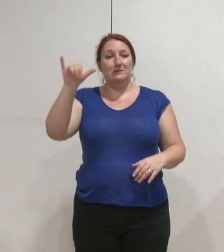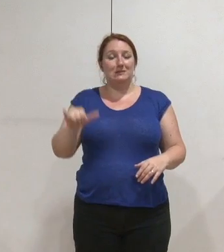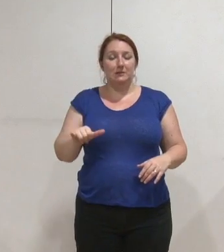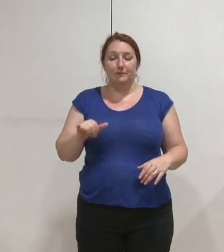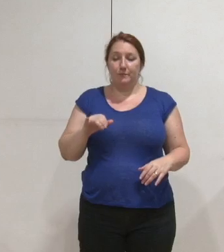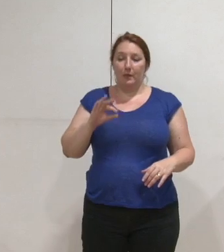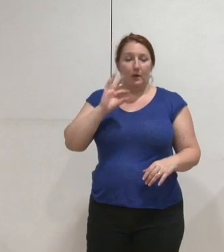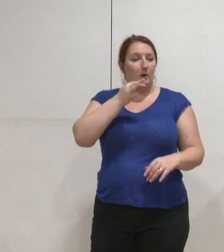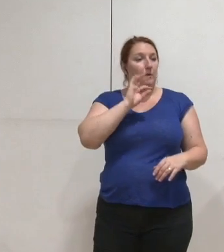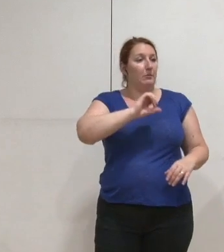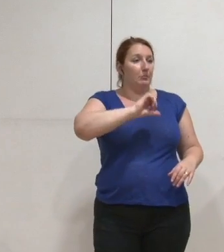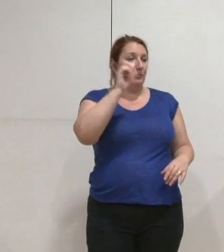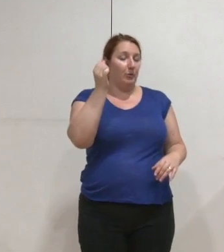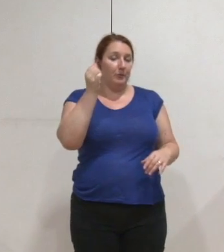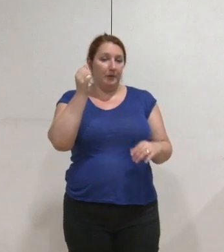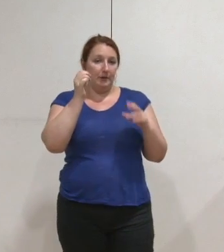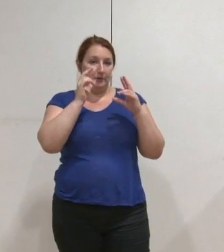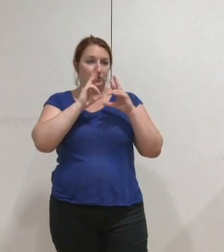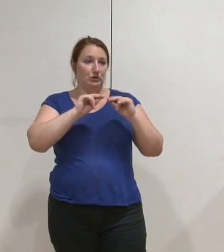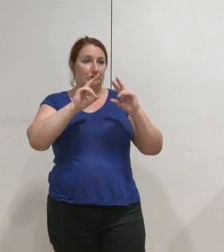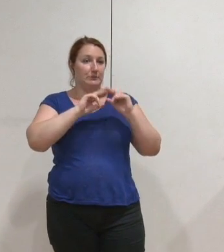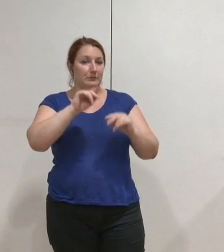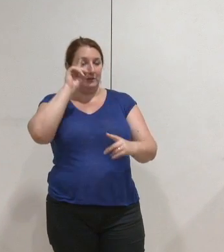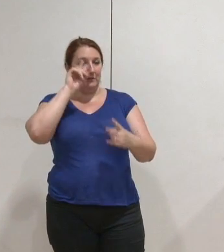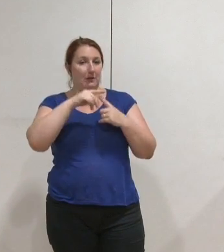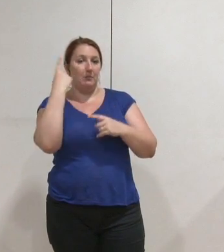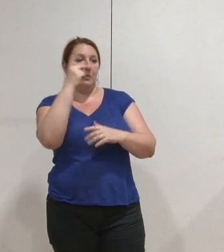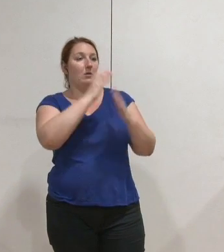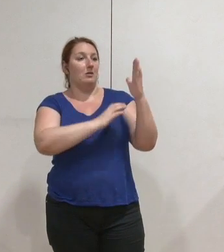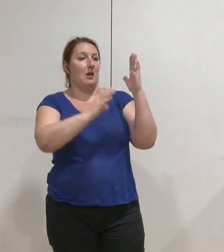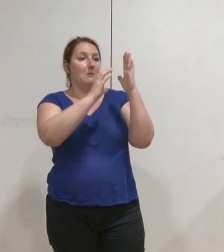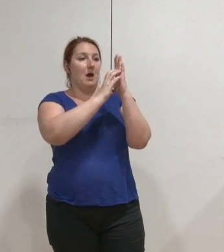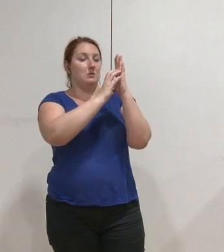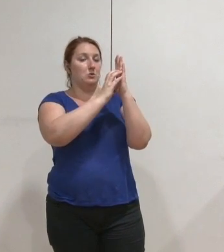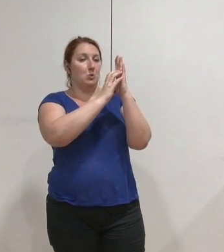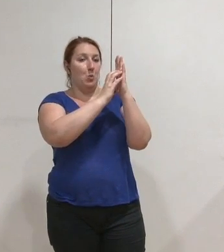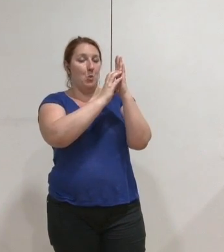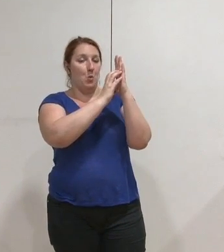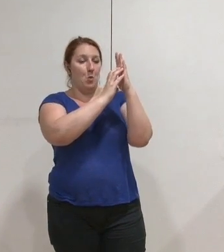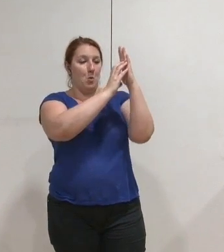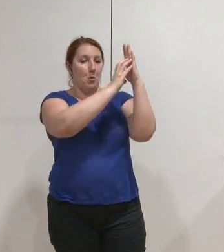oui d'abord sur votre délibération qui